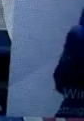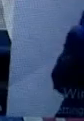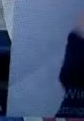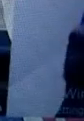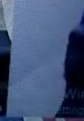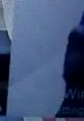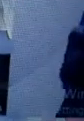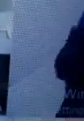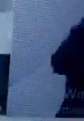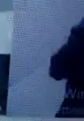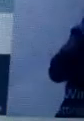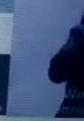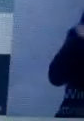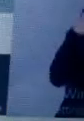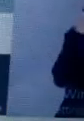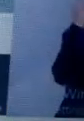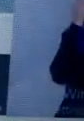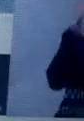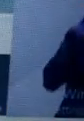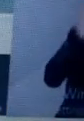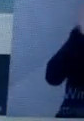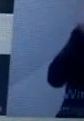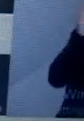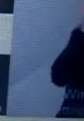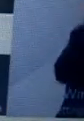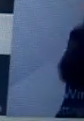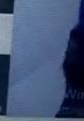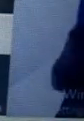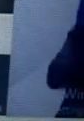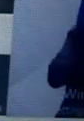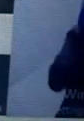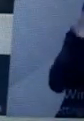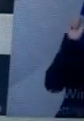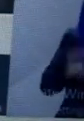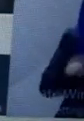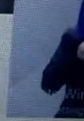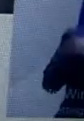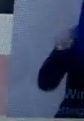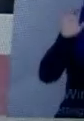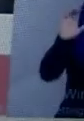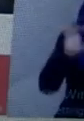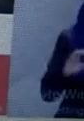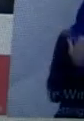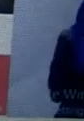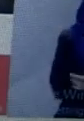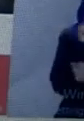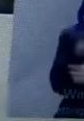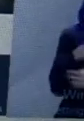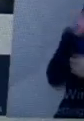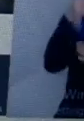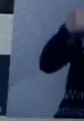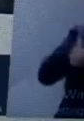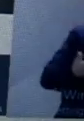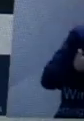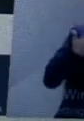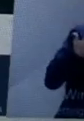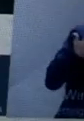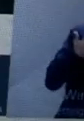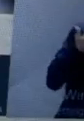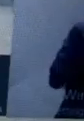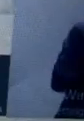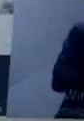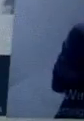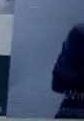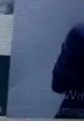dalam negeri dengan mengamalkan kebiasaan baru ataupun new normal setelah hampir 3 bulan tidak ke